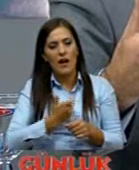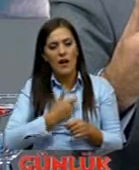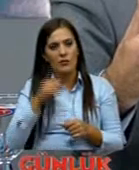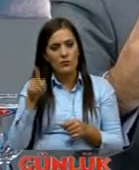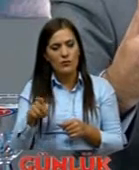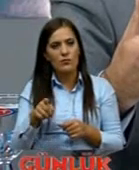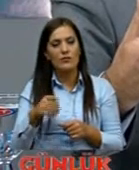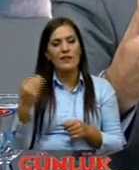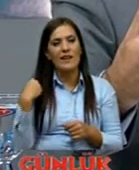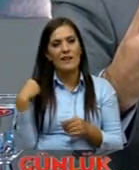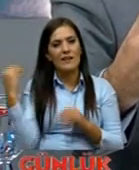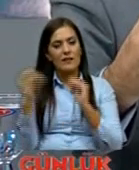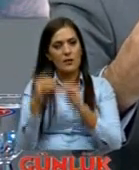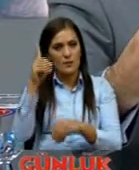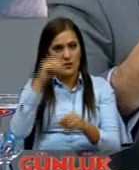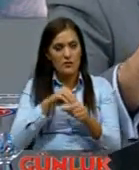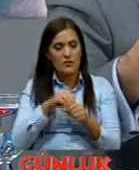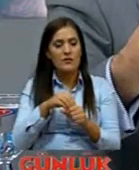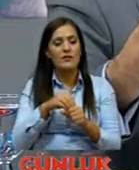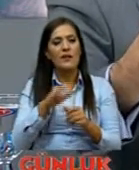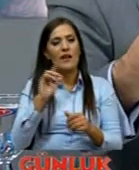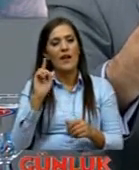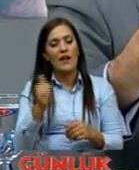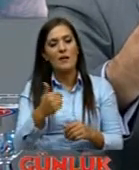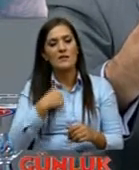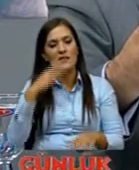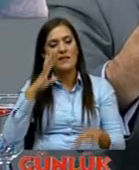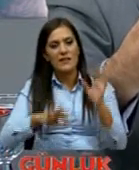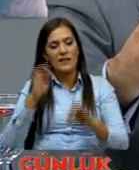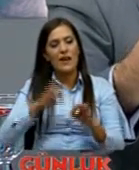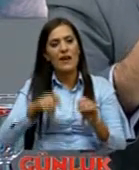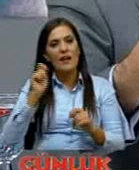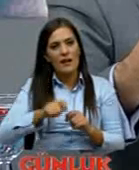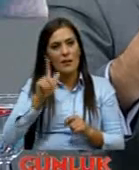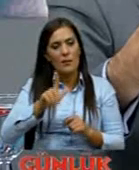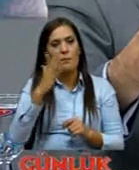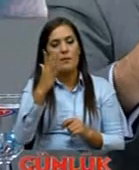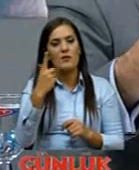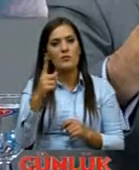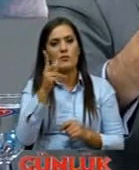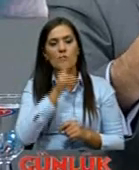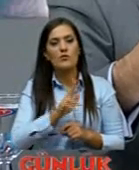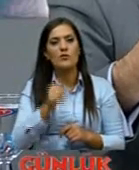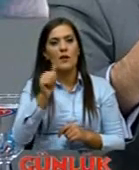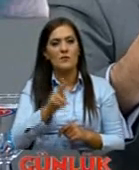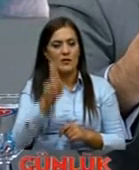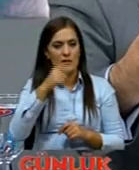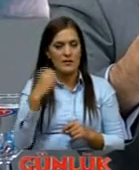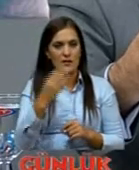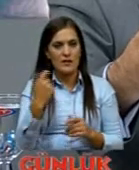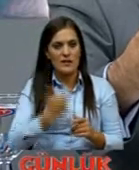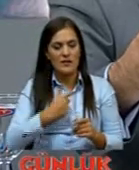kanunlarımızı yenilemek adına, gerek bizi idare eden 5362 sayılı yasanın tekrar revize edilip